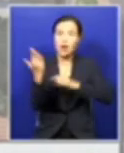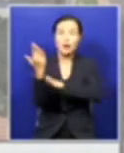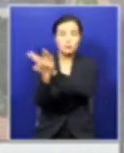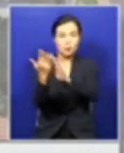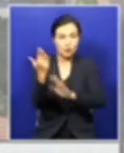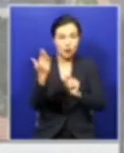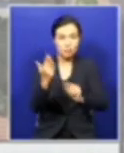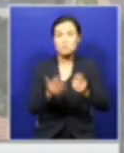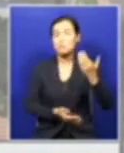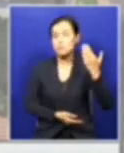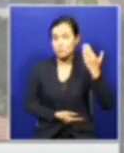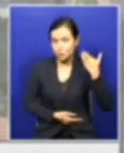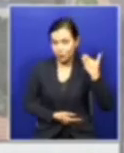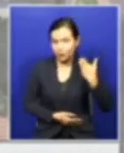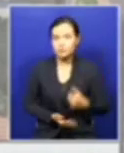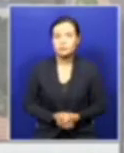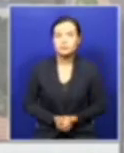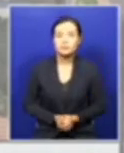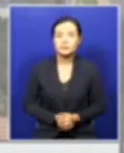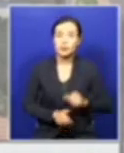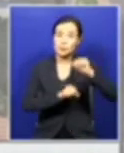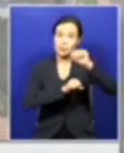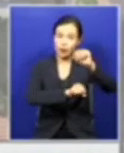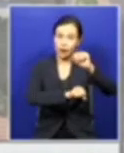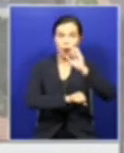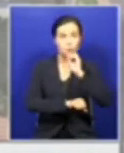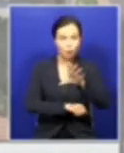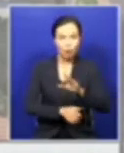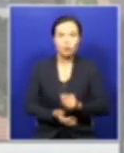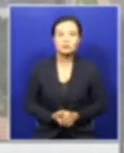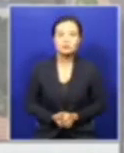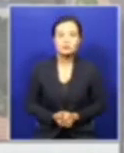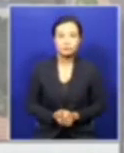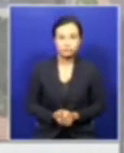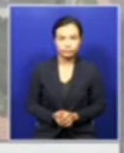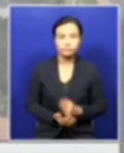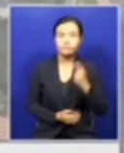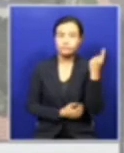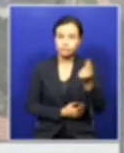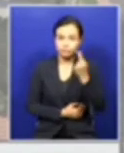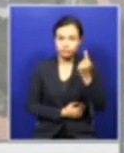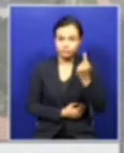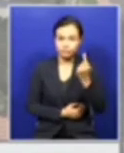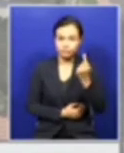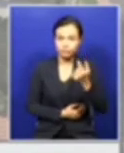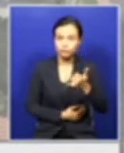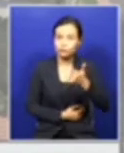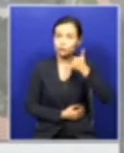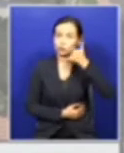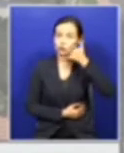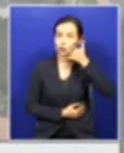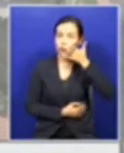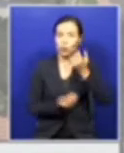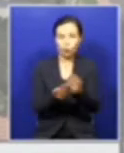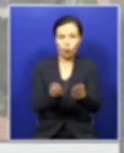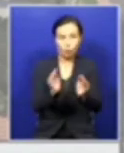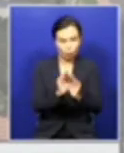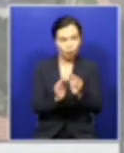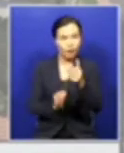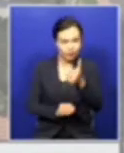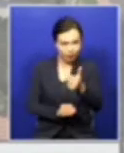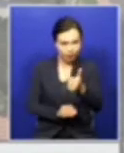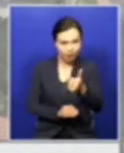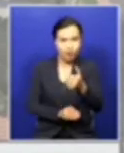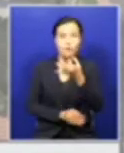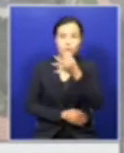อนนั้นประกาศทันทีเช่นกันว่าให้นักท่องเที่ยวสามารถโทรศัพท์กลับไปหาครอบครัวได้โทร